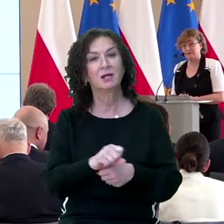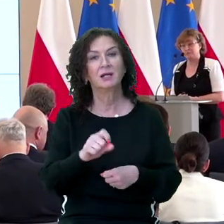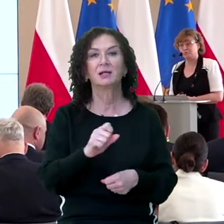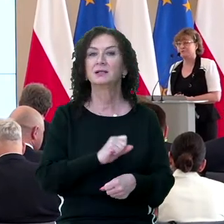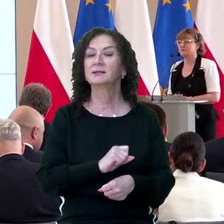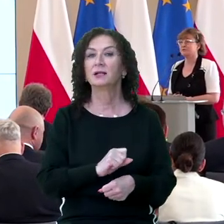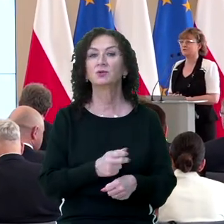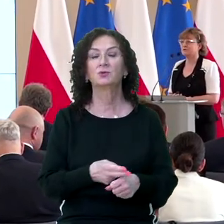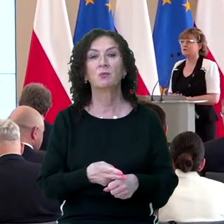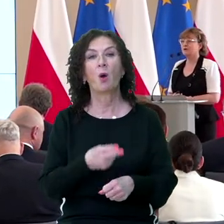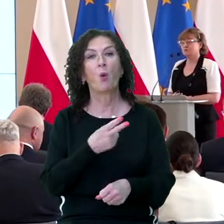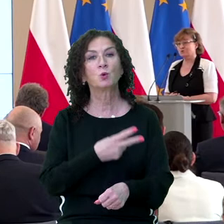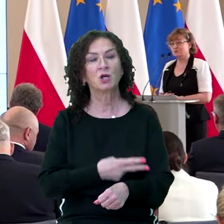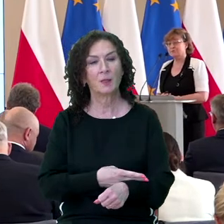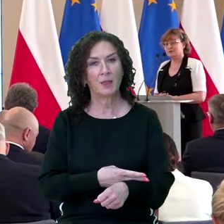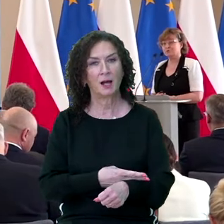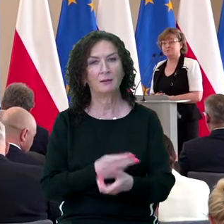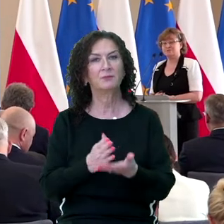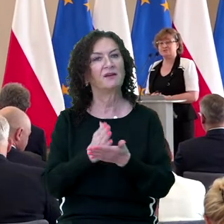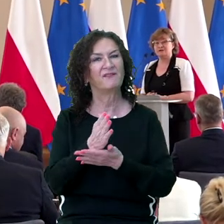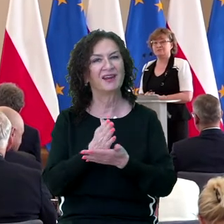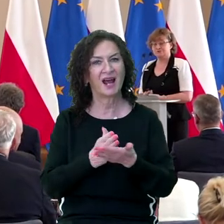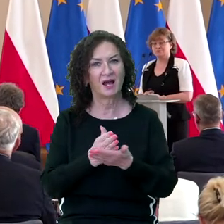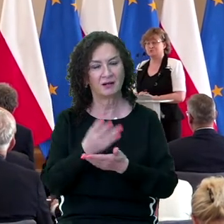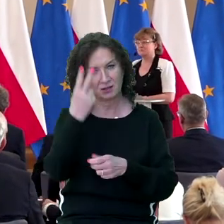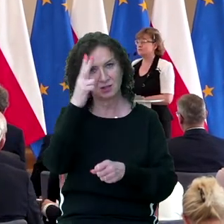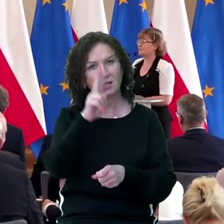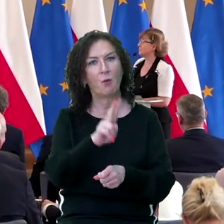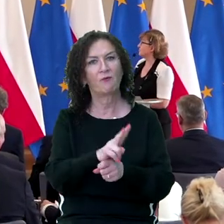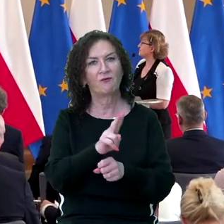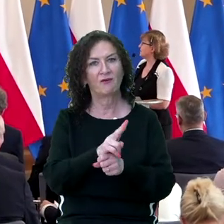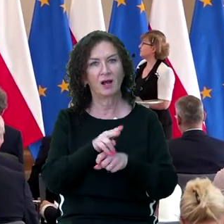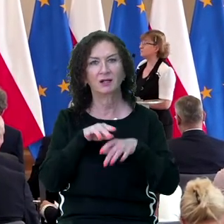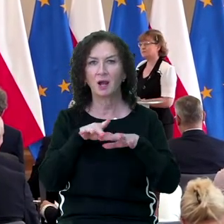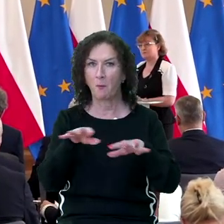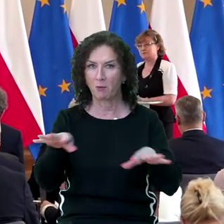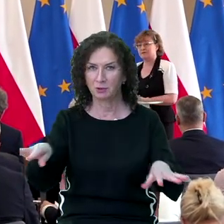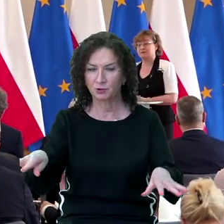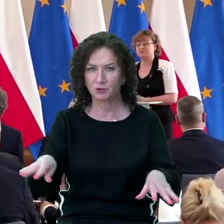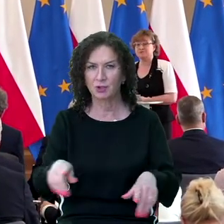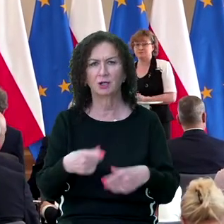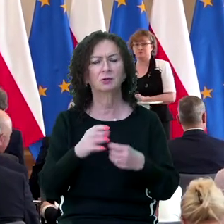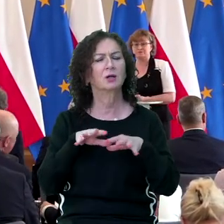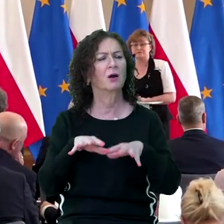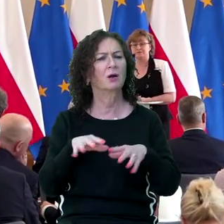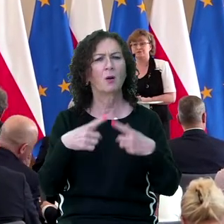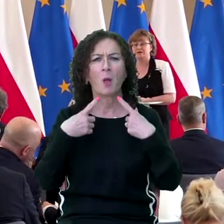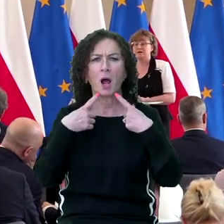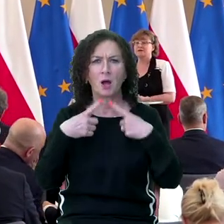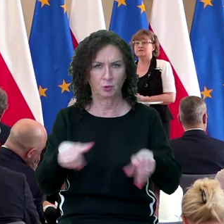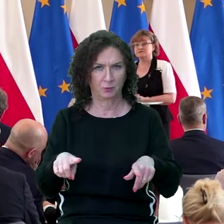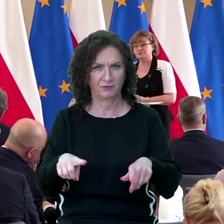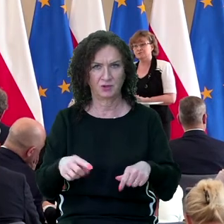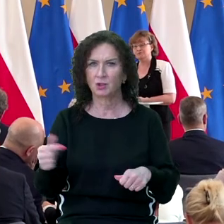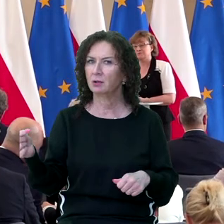zaufania publicznego. To ogromna odpowiedzialność i ogromne zobowiązanie, któremu staramy się sprostać.